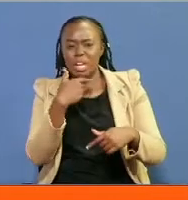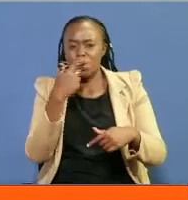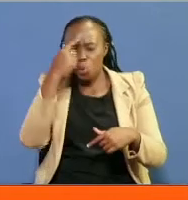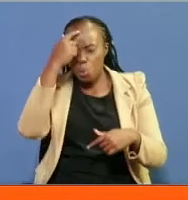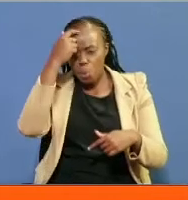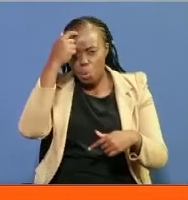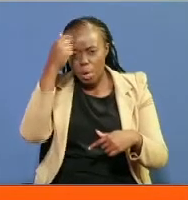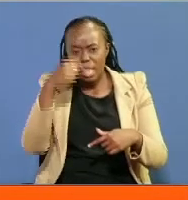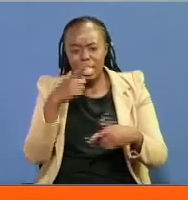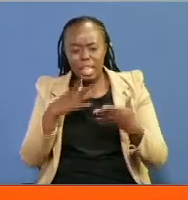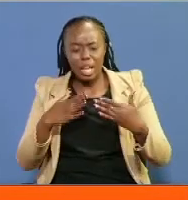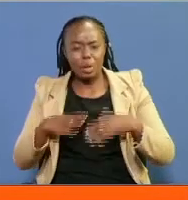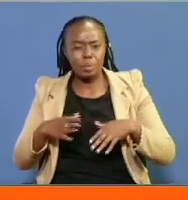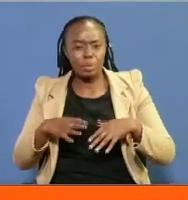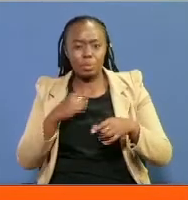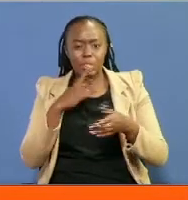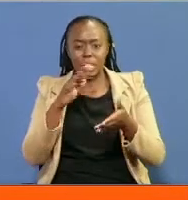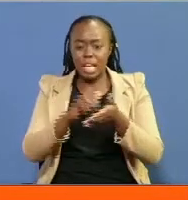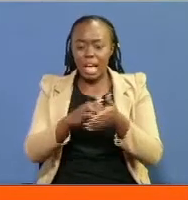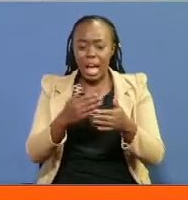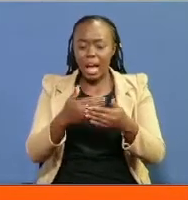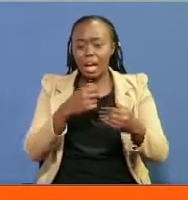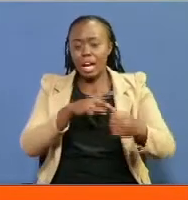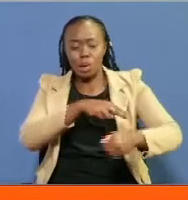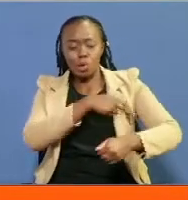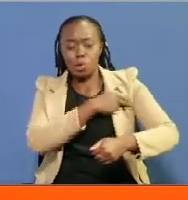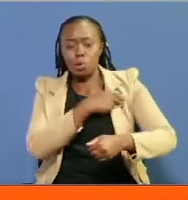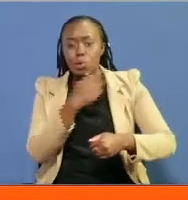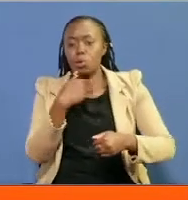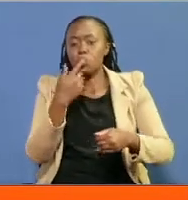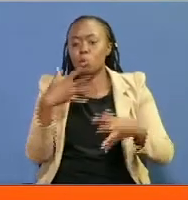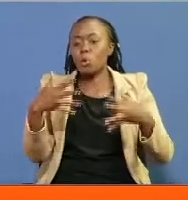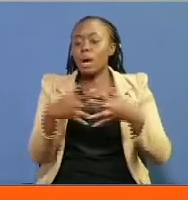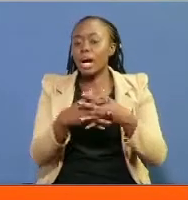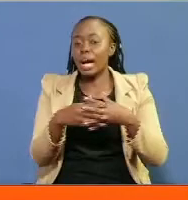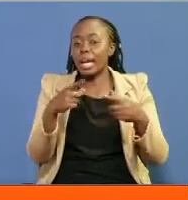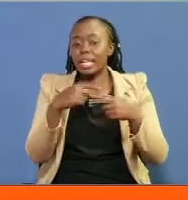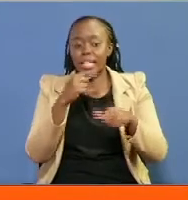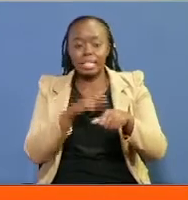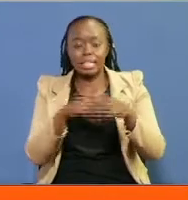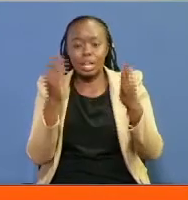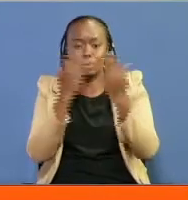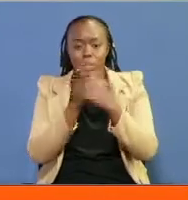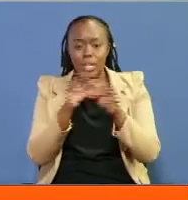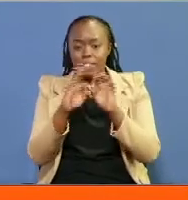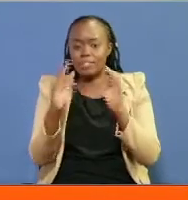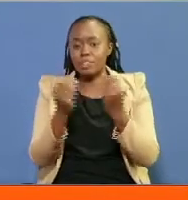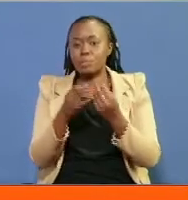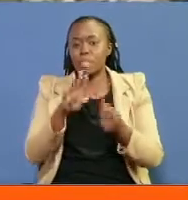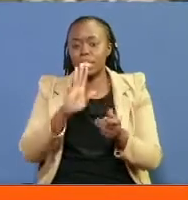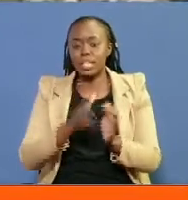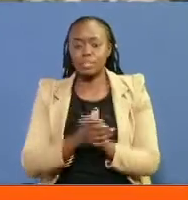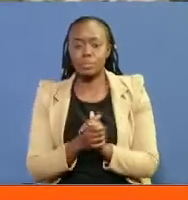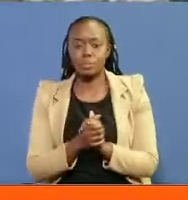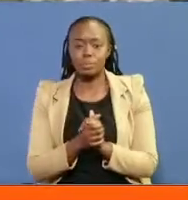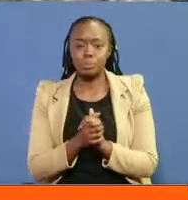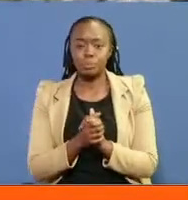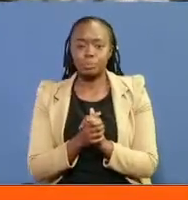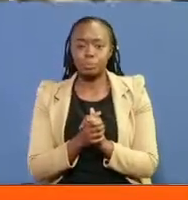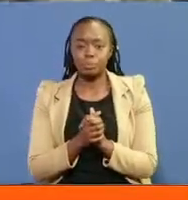Wakazi hao wameghadhabishwa baada ya polisi kumkamata mwenzao siku wa manane na kuvuruga familia yake.